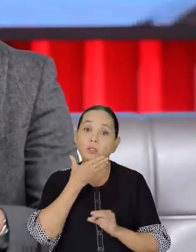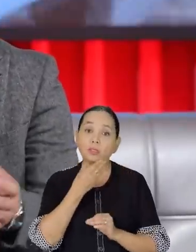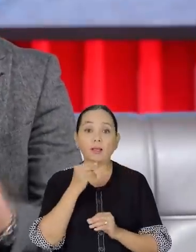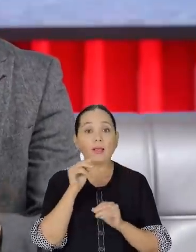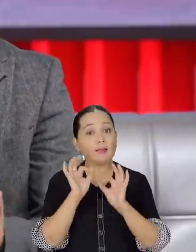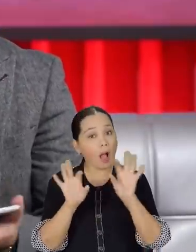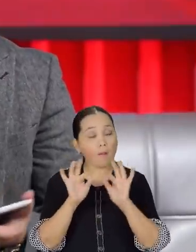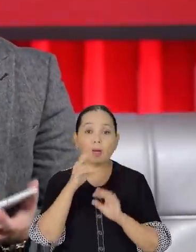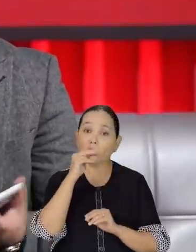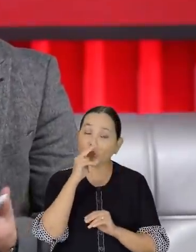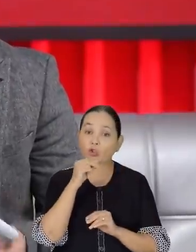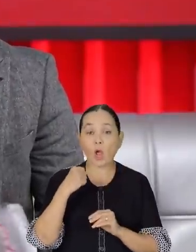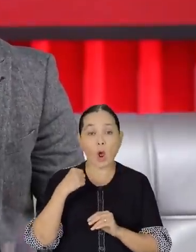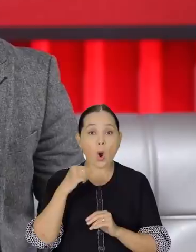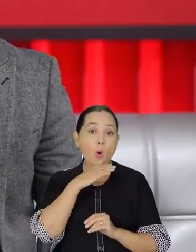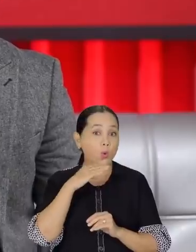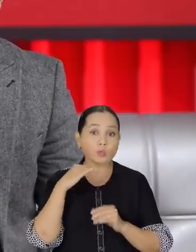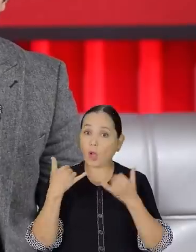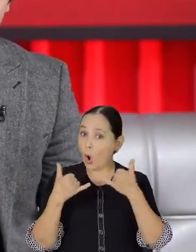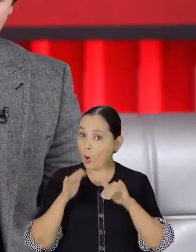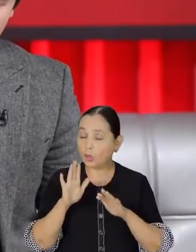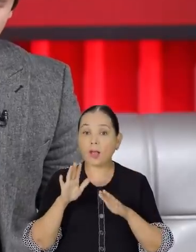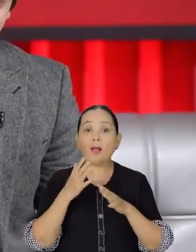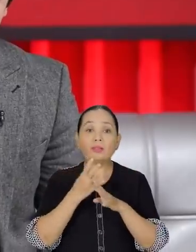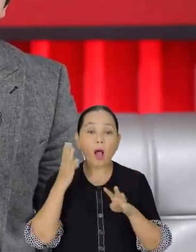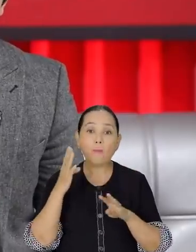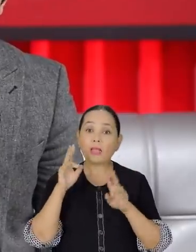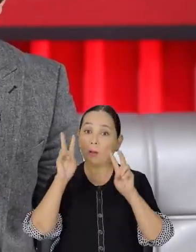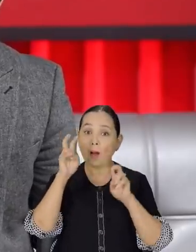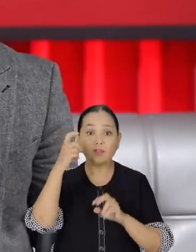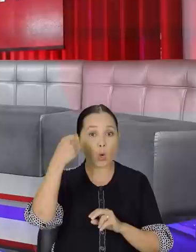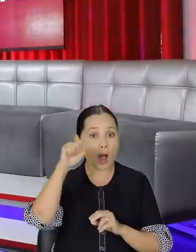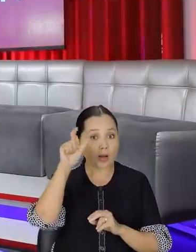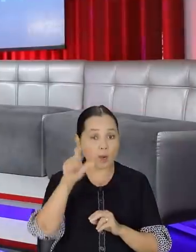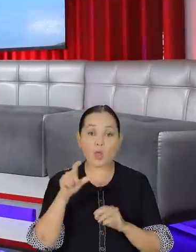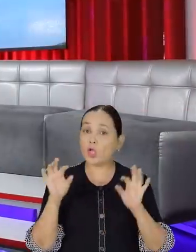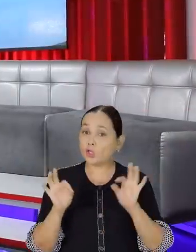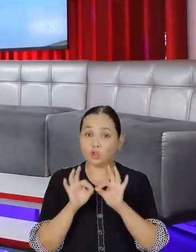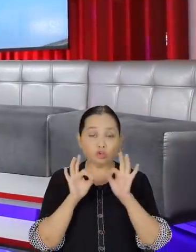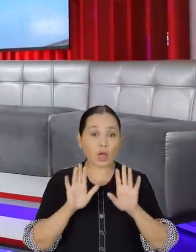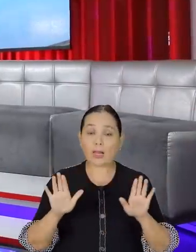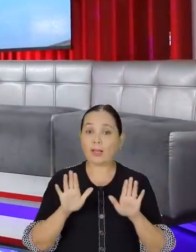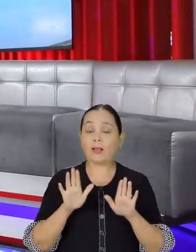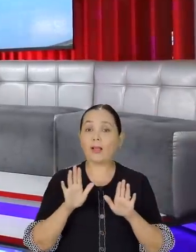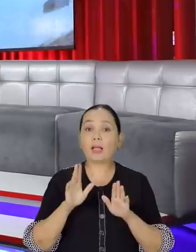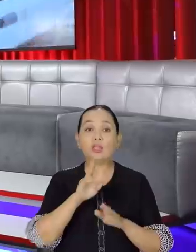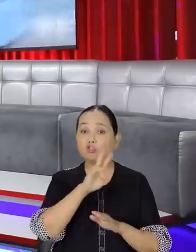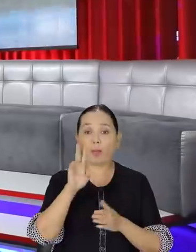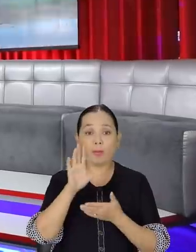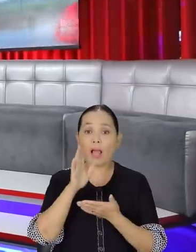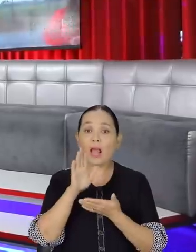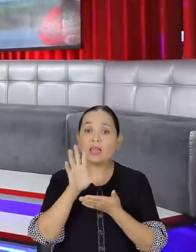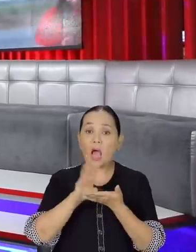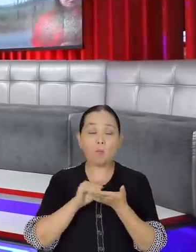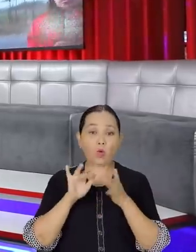ko'pchilikka ko'pchilikni qoyil qoldirgan aniq, lekin navbatdagi mavzu qahramonini hech qanaqasiga hech kimga namuna qilib